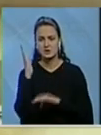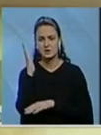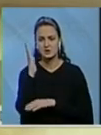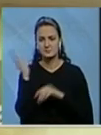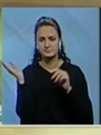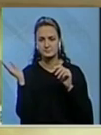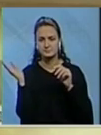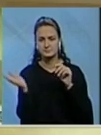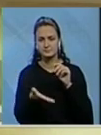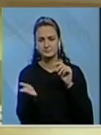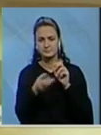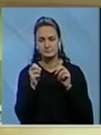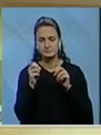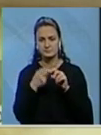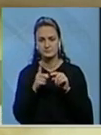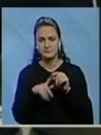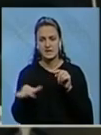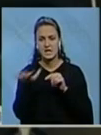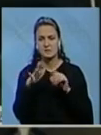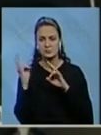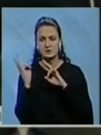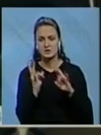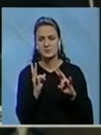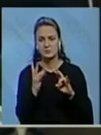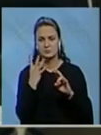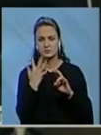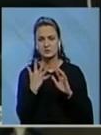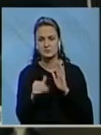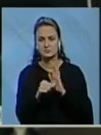ხებუჩქნარის უკანონო ამოძირკვა. გარემოსთვის მიყენებულმა ზიანმა